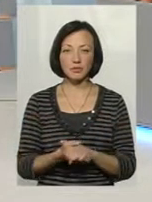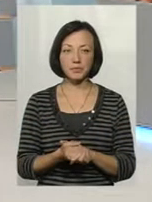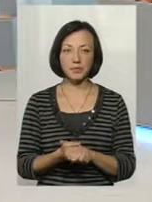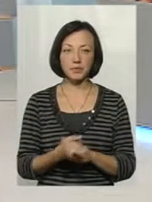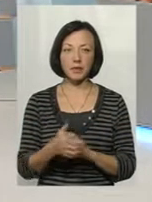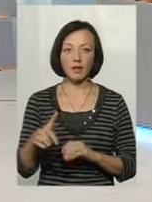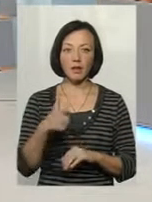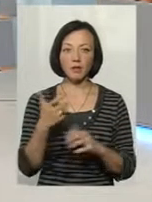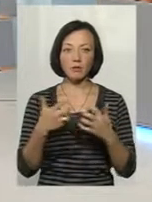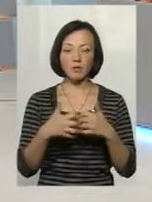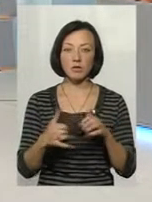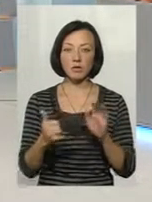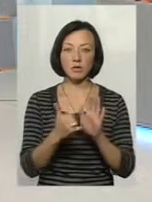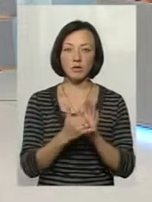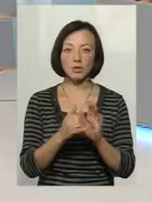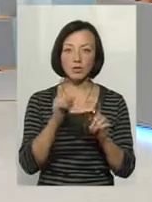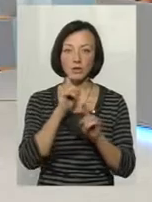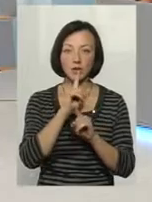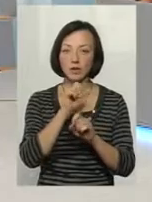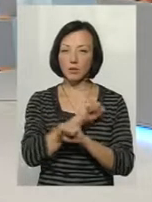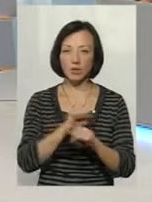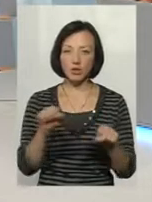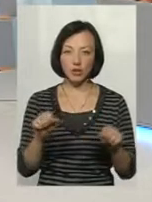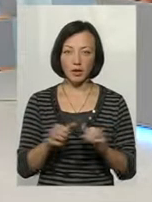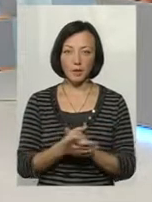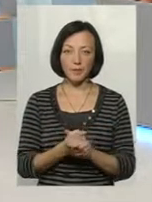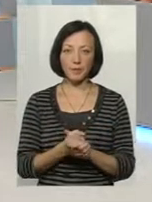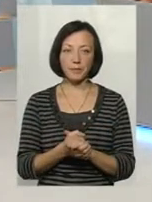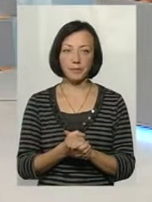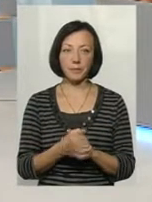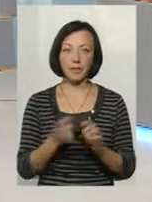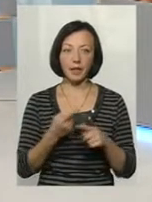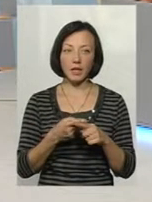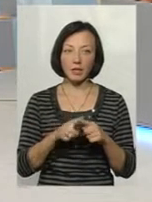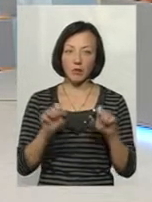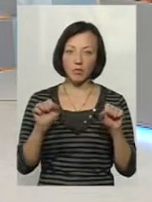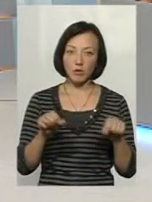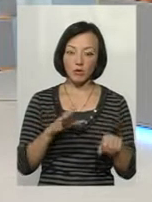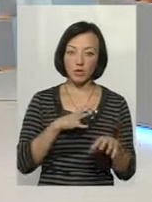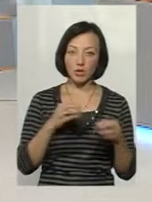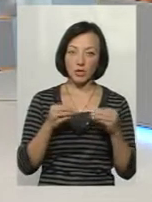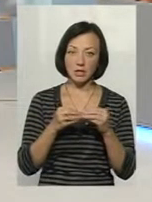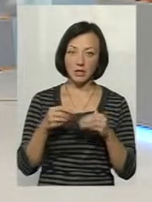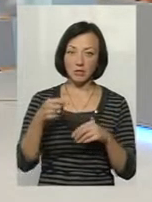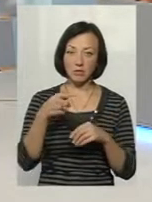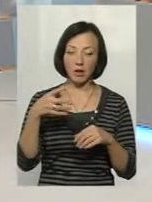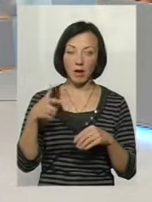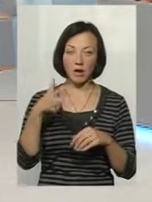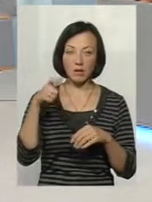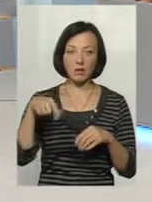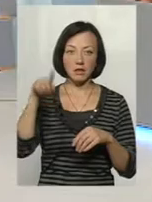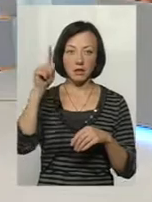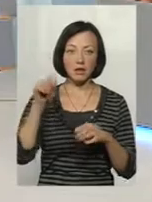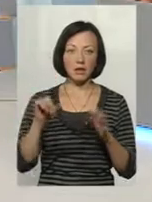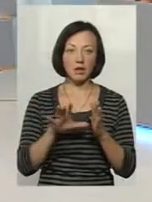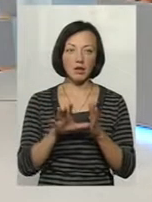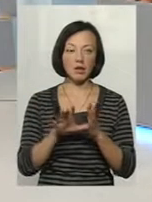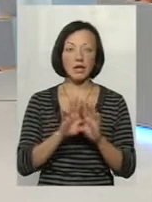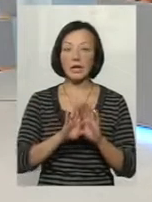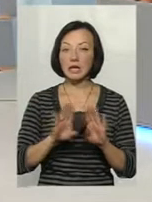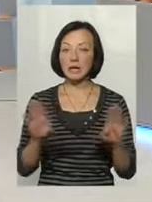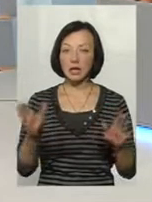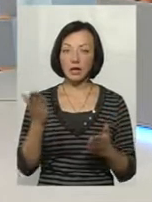Газове обладнання встановлювати не можна. Тобто це може бути, що до 10-го поверху це ні. Газ, а далі лише електрика?